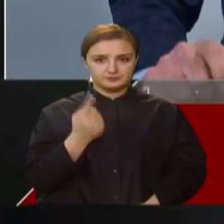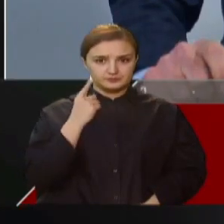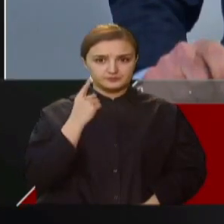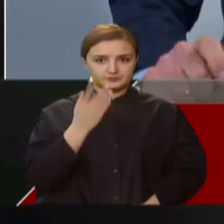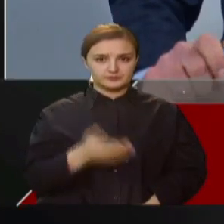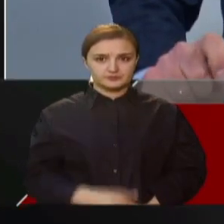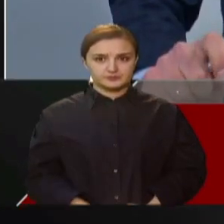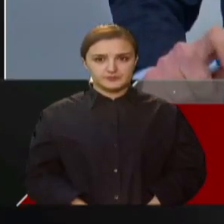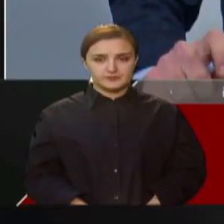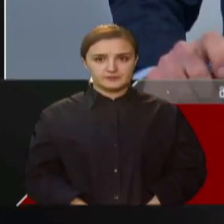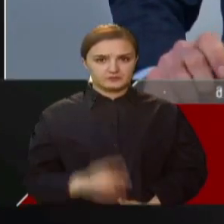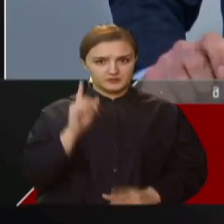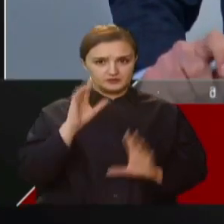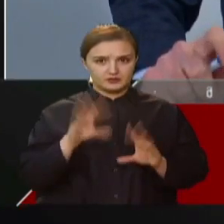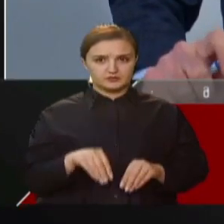arace mi hma.